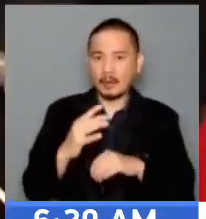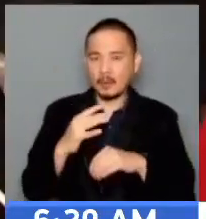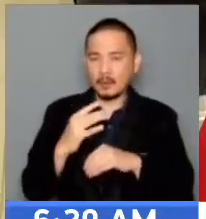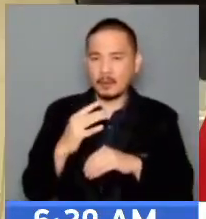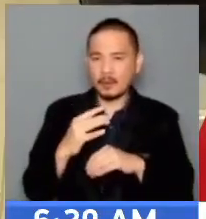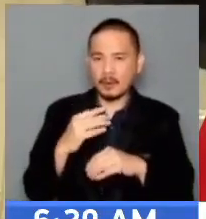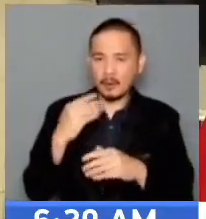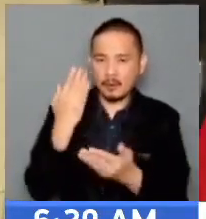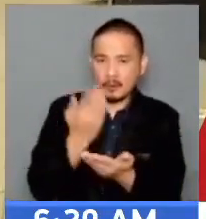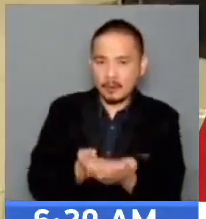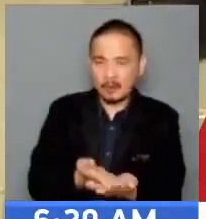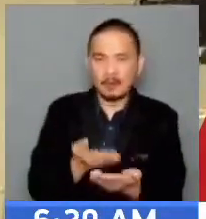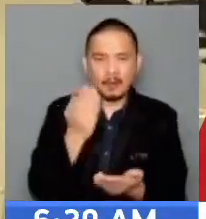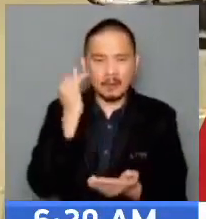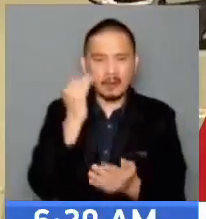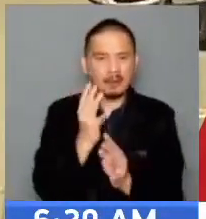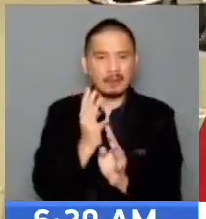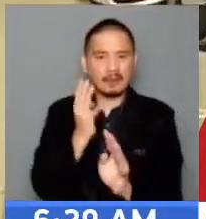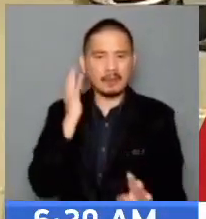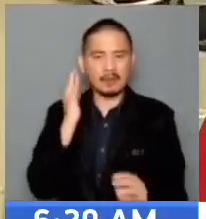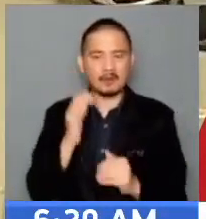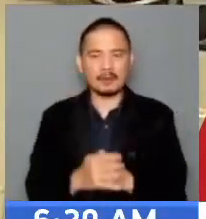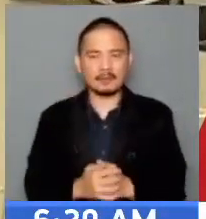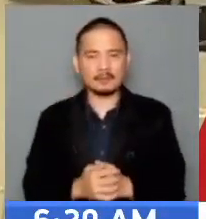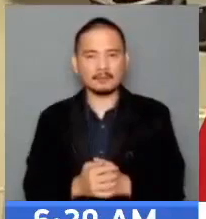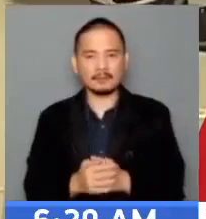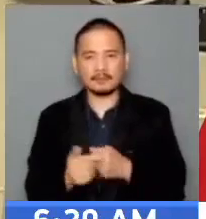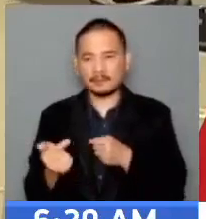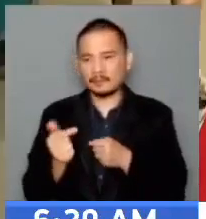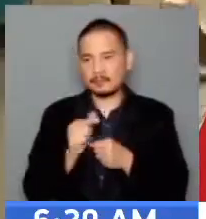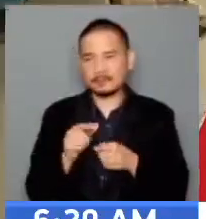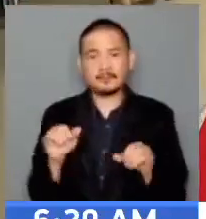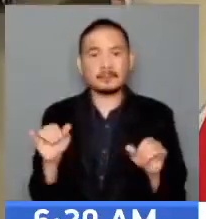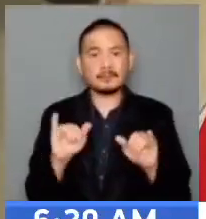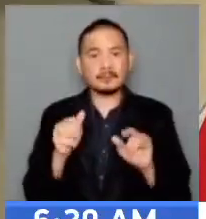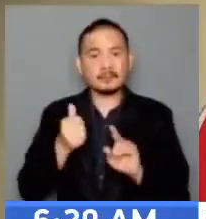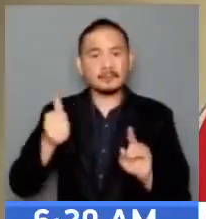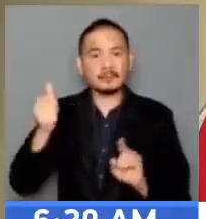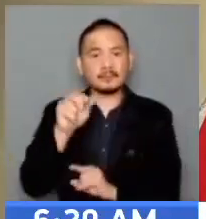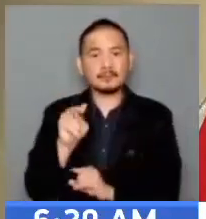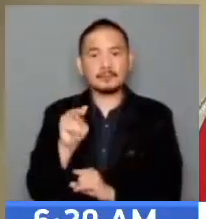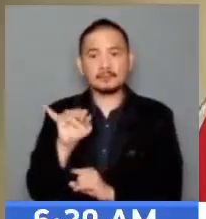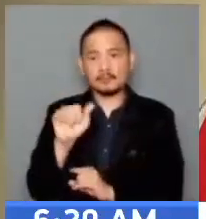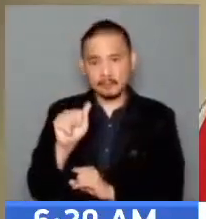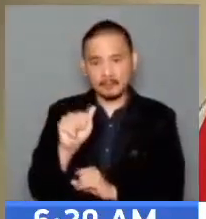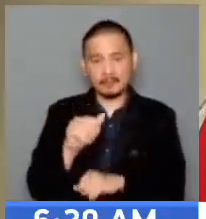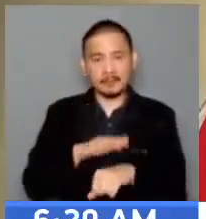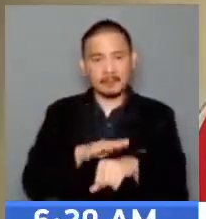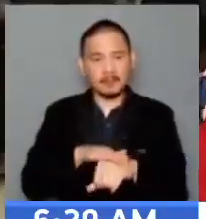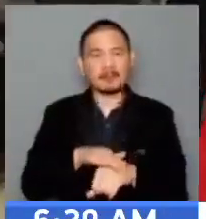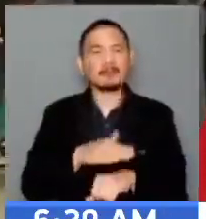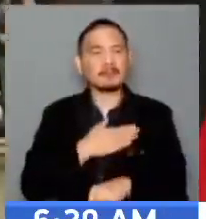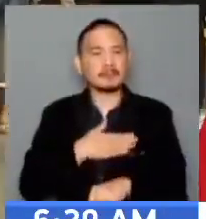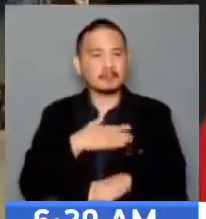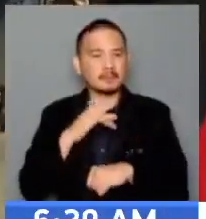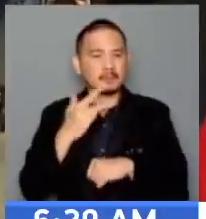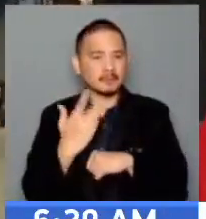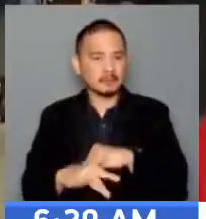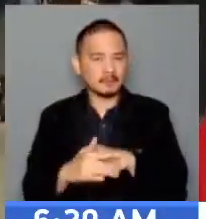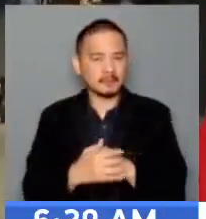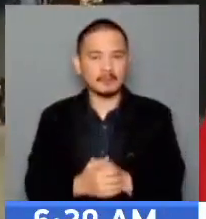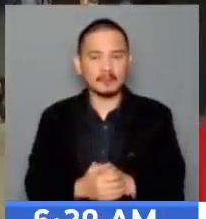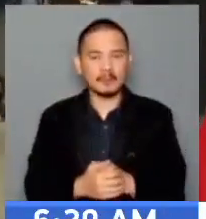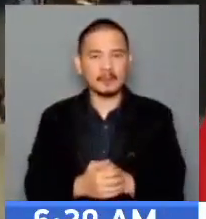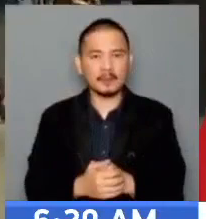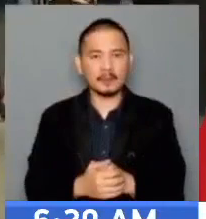maaga kami. Yan din ang paalala ng pamunuan ng NAIA para sa mga pasaherong babiyahe ngayong long weekend. Dapat daw 3 oras bago